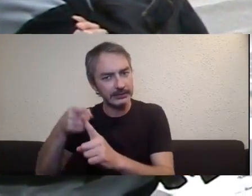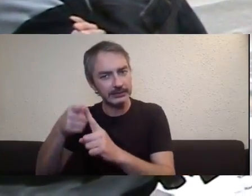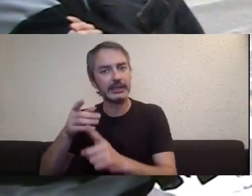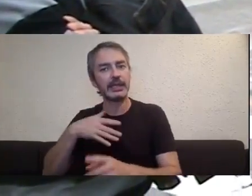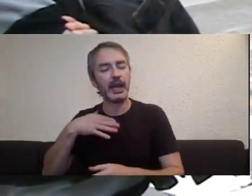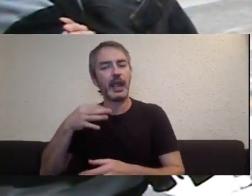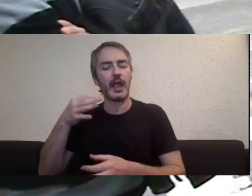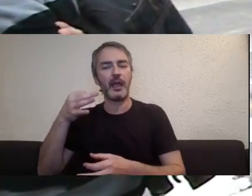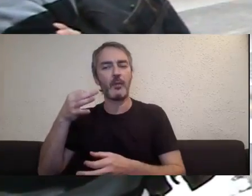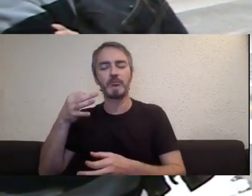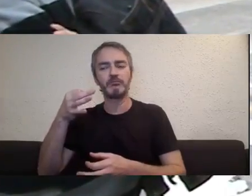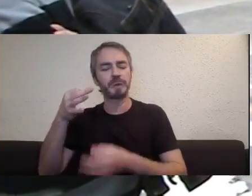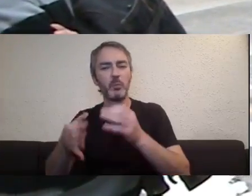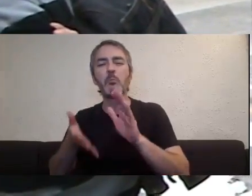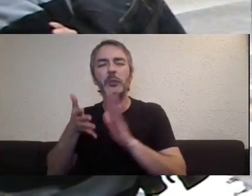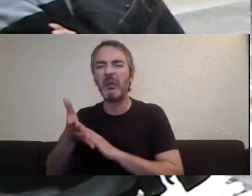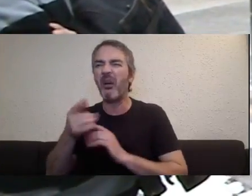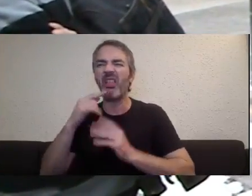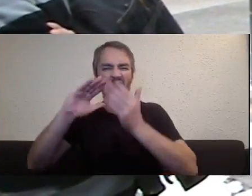tirar diferents processos judicials